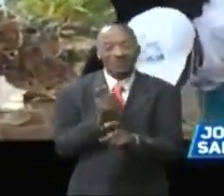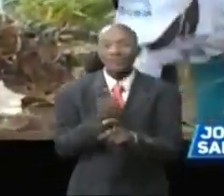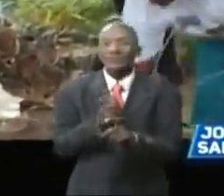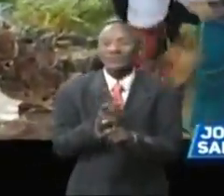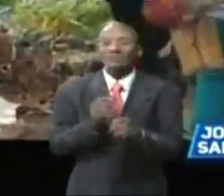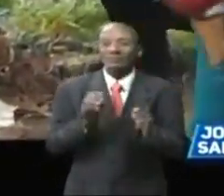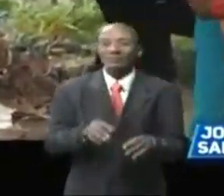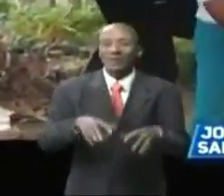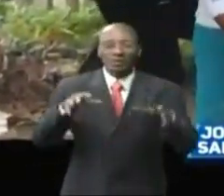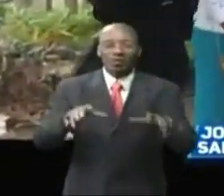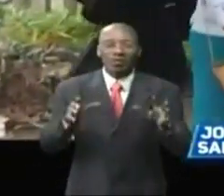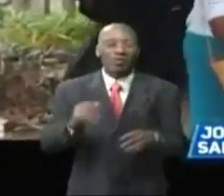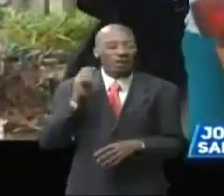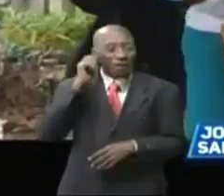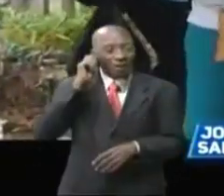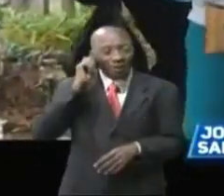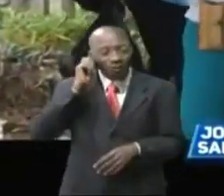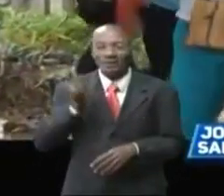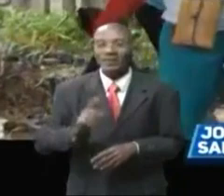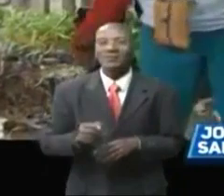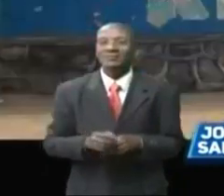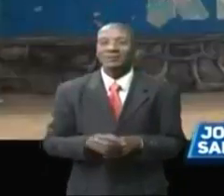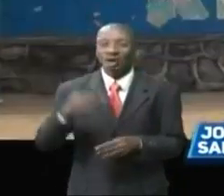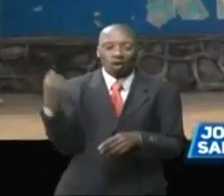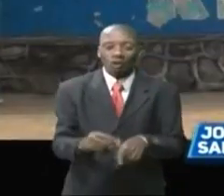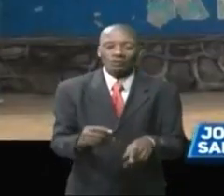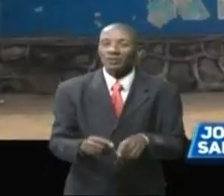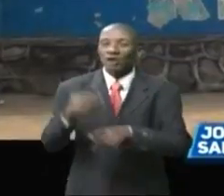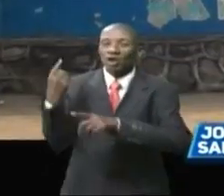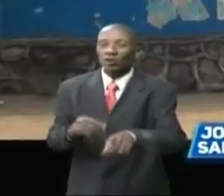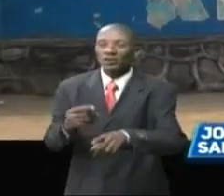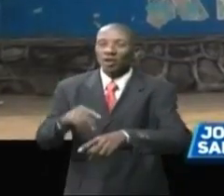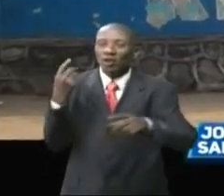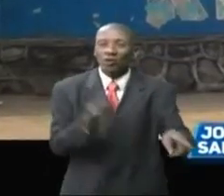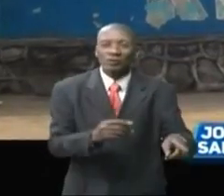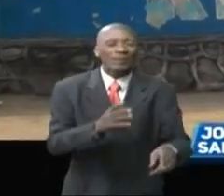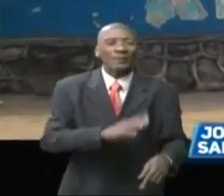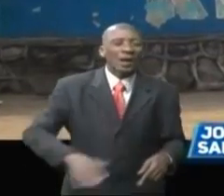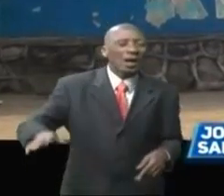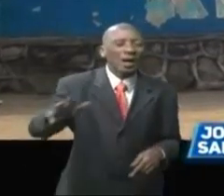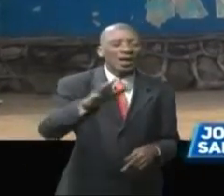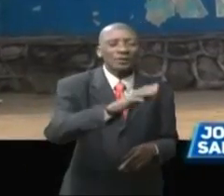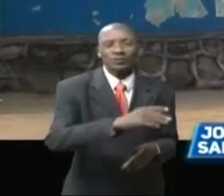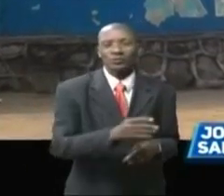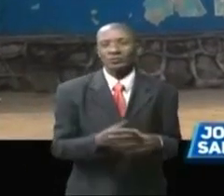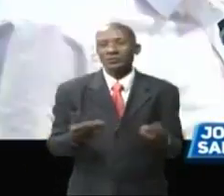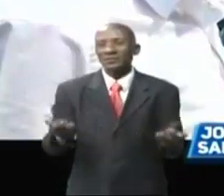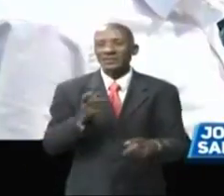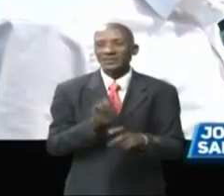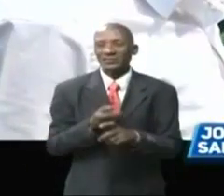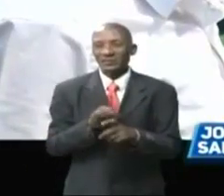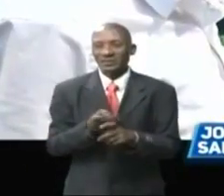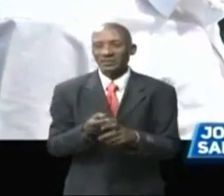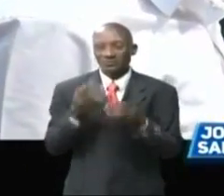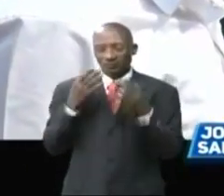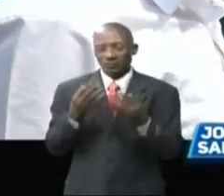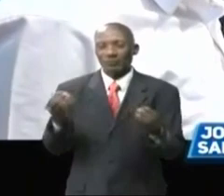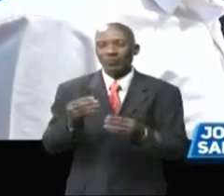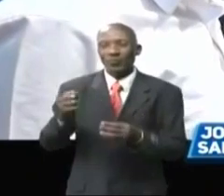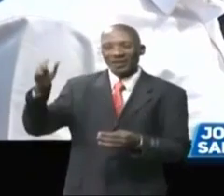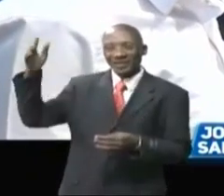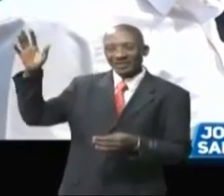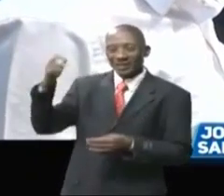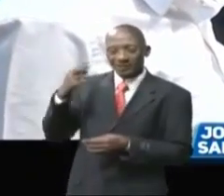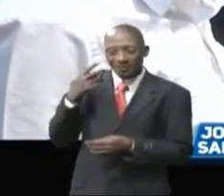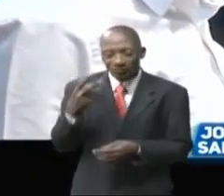dans d'autres communes de la capitale, comme ici à la maison communale des Limétés et à Kisenso. Jérôme Sekana, délégué général du